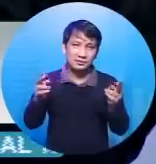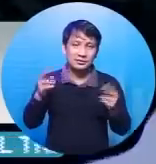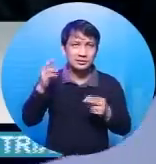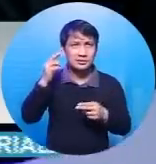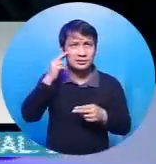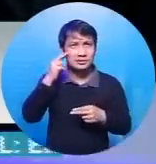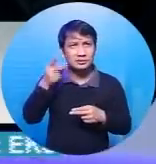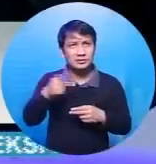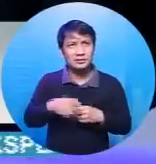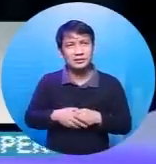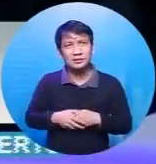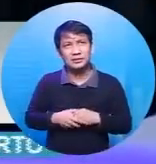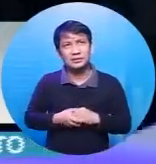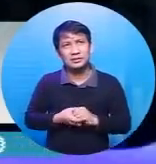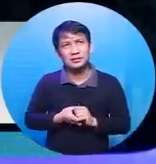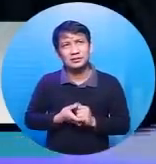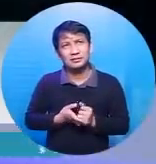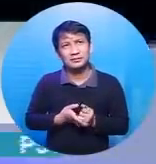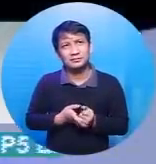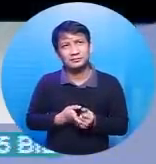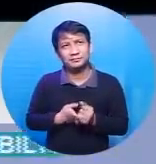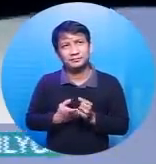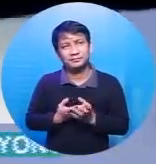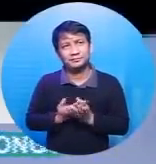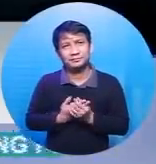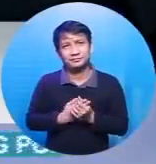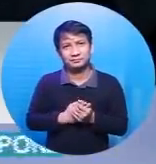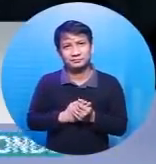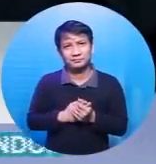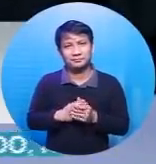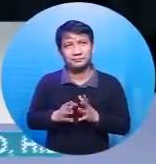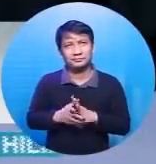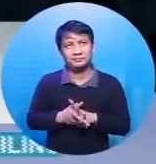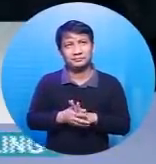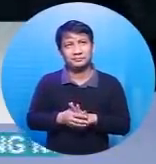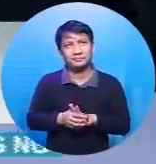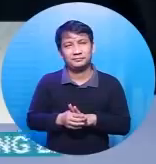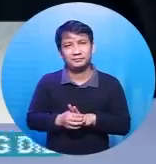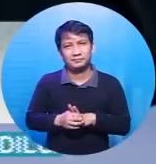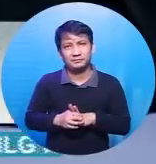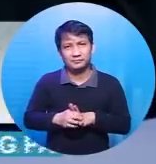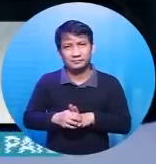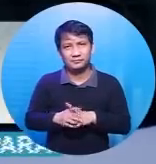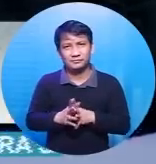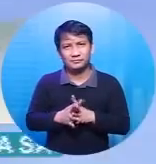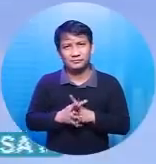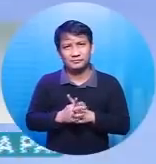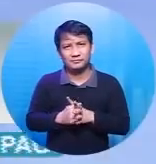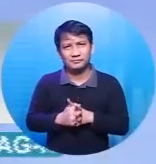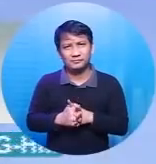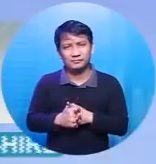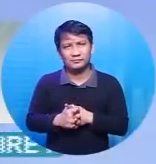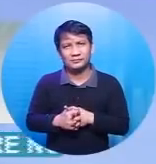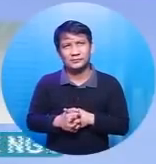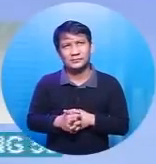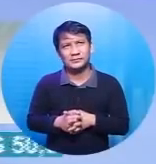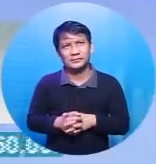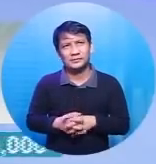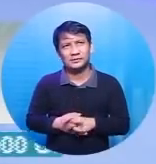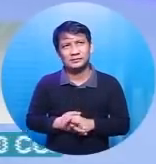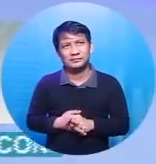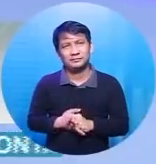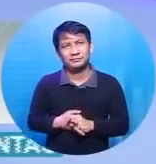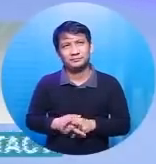nyo, ha? Pantel, kayong dalawa. Oops, mali. Oh, see, yan mabuti. May bantay tayo. Okay. Sige.